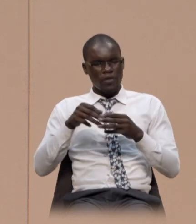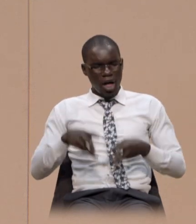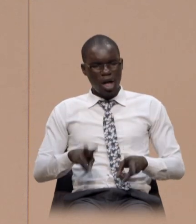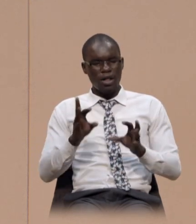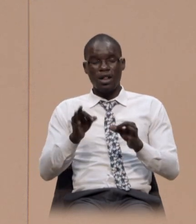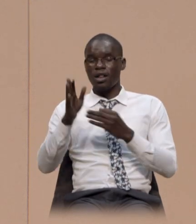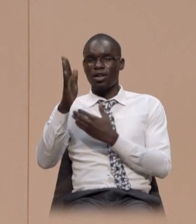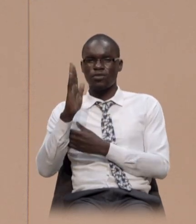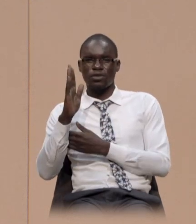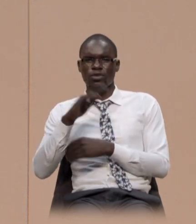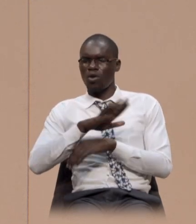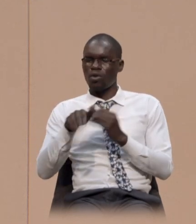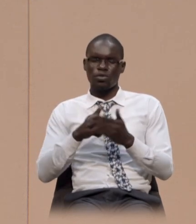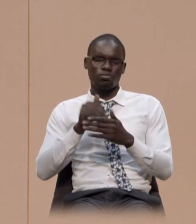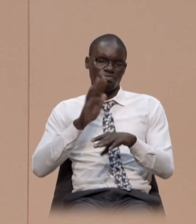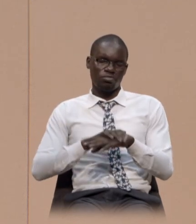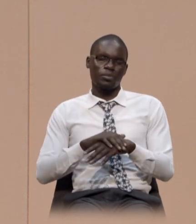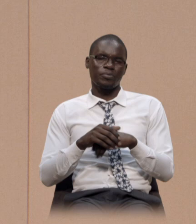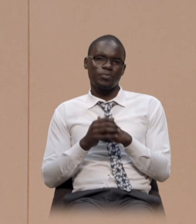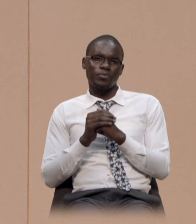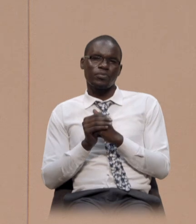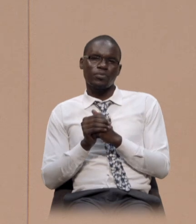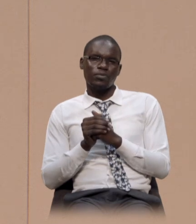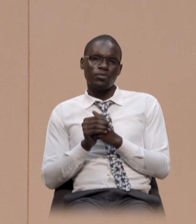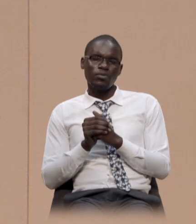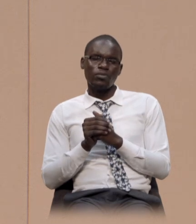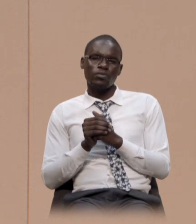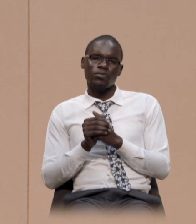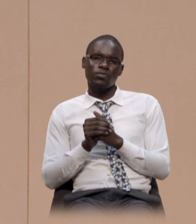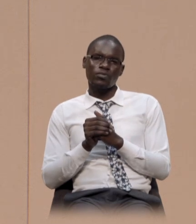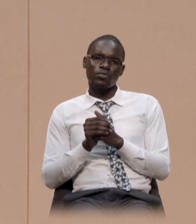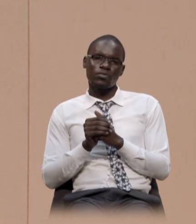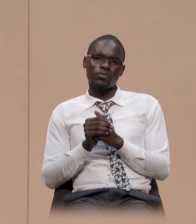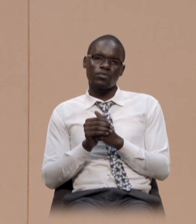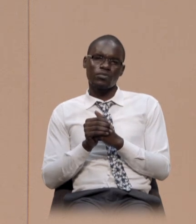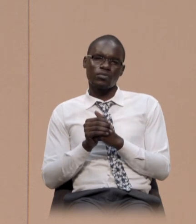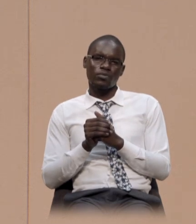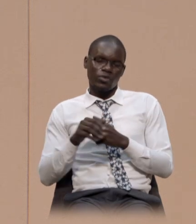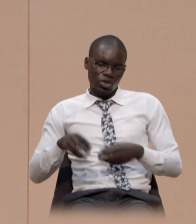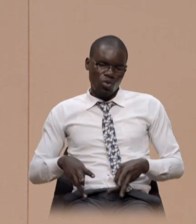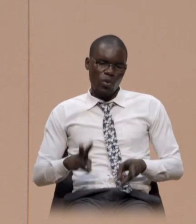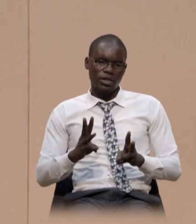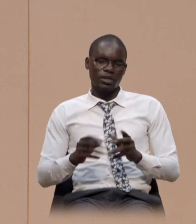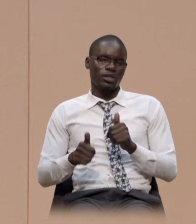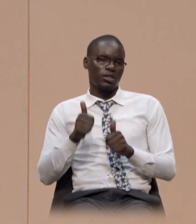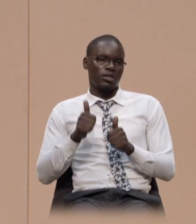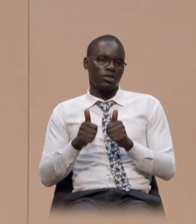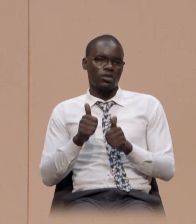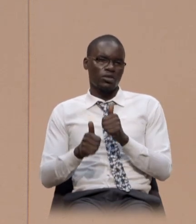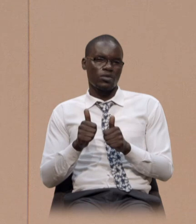zinapendeza sana. Ni mapito ambayo